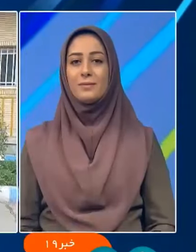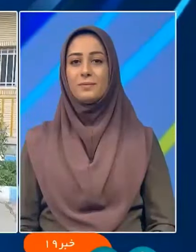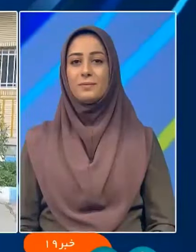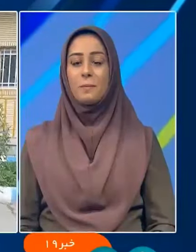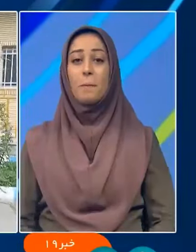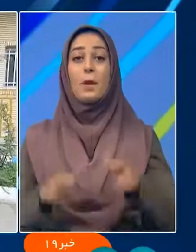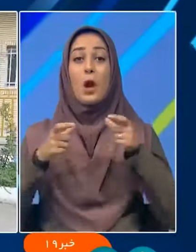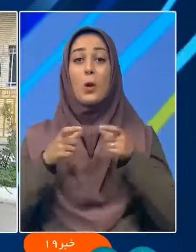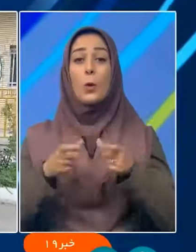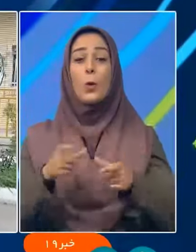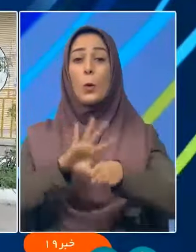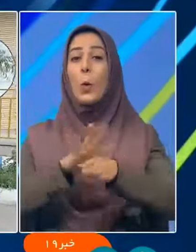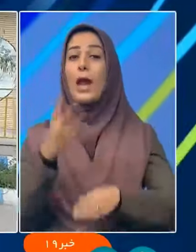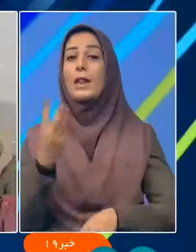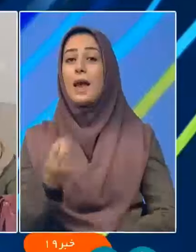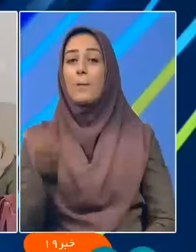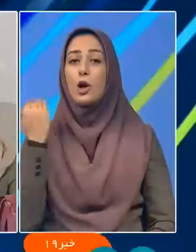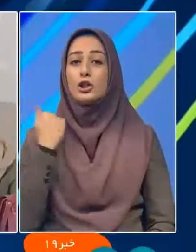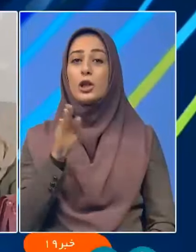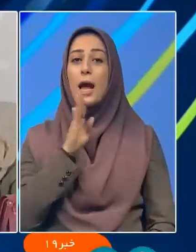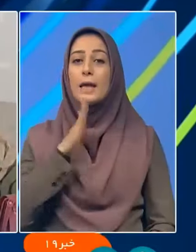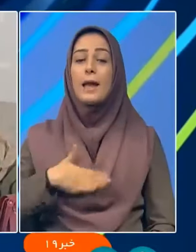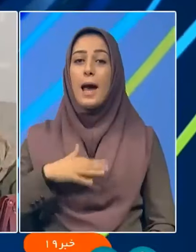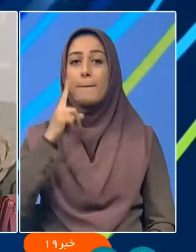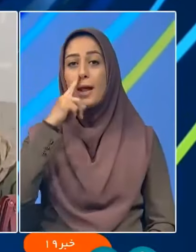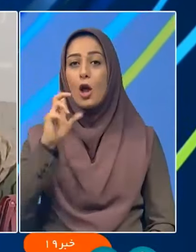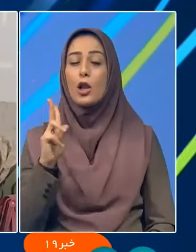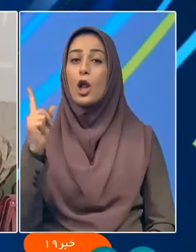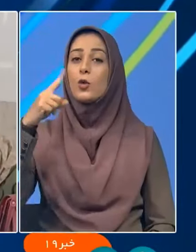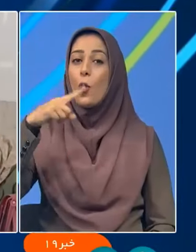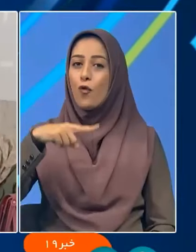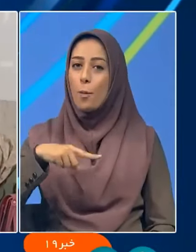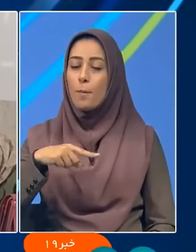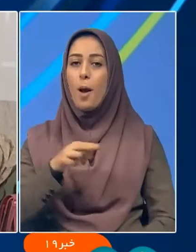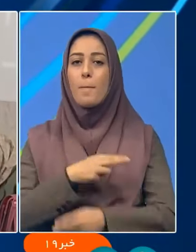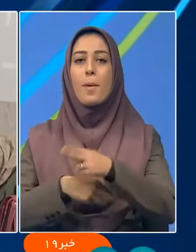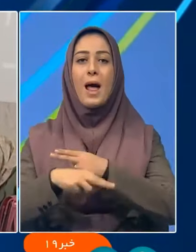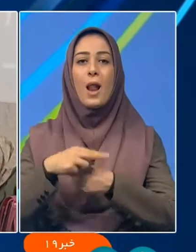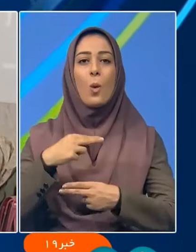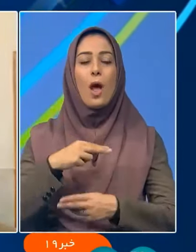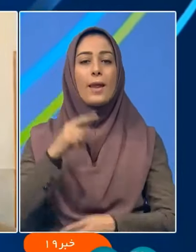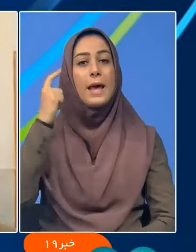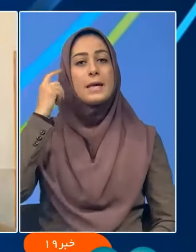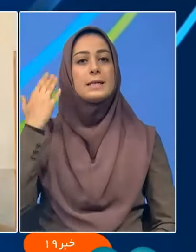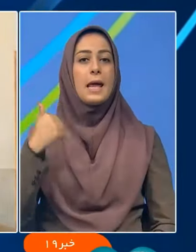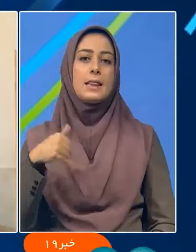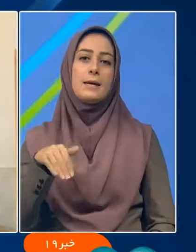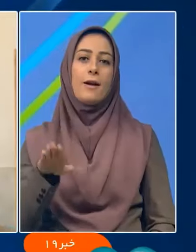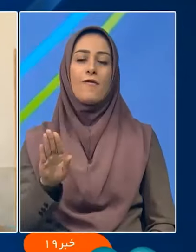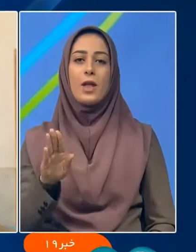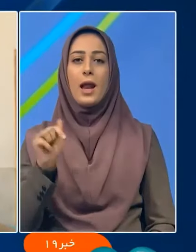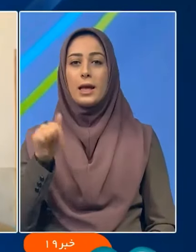گروه جهادی درمانی شهید همدانیان برای دومین بار مهمان جمع معلولان ذهنی در خانسار شدند. اردوی